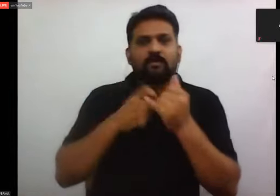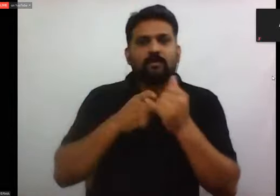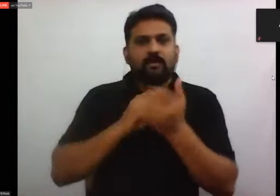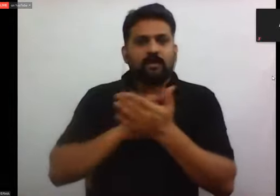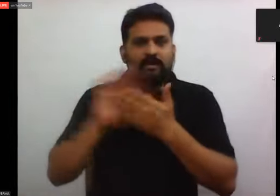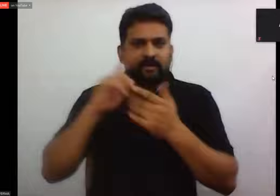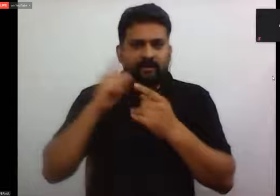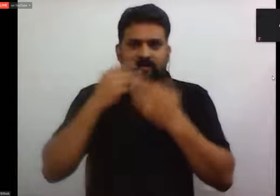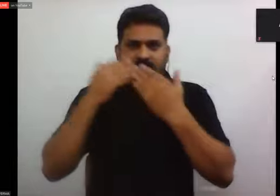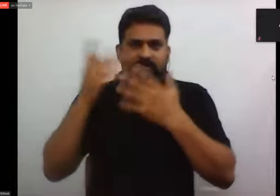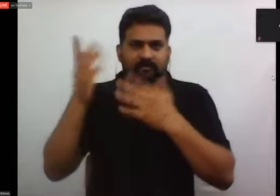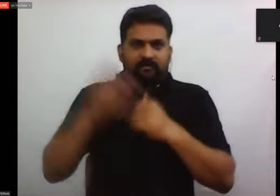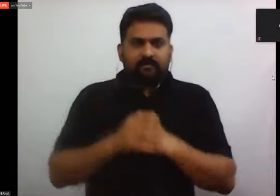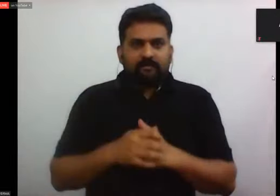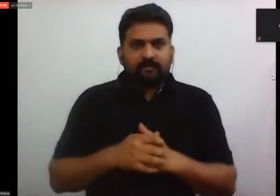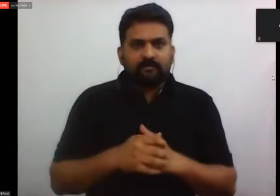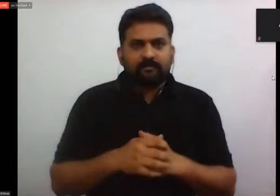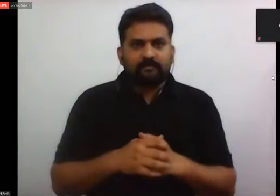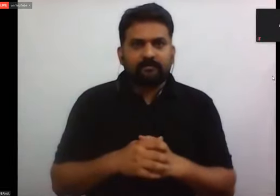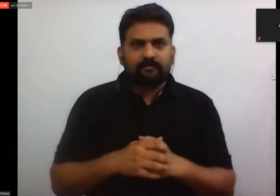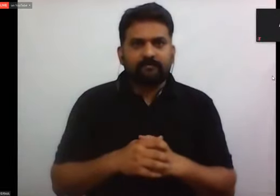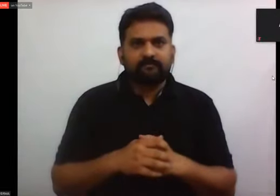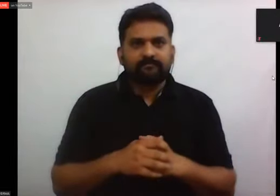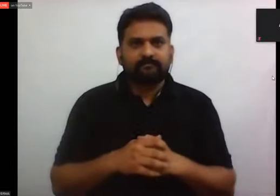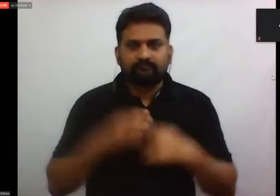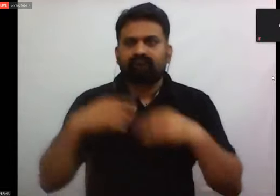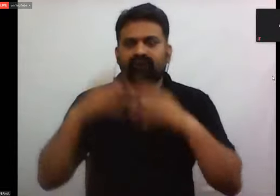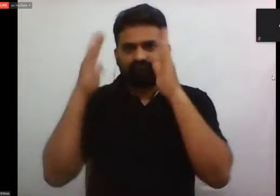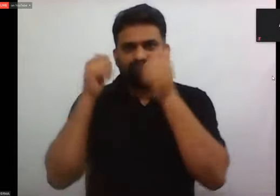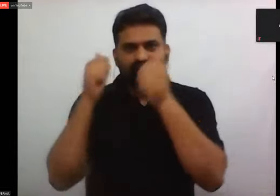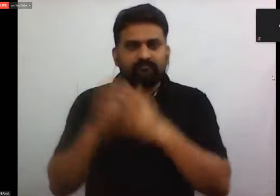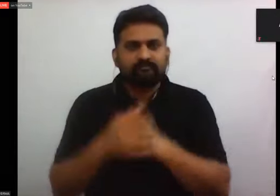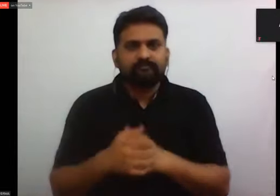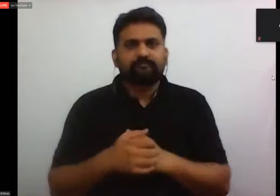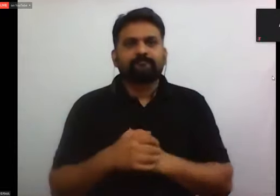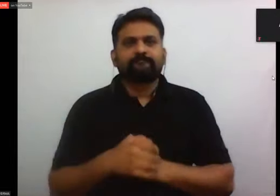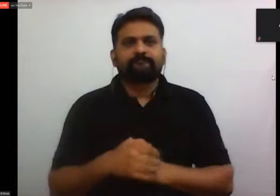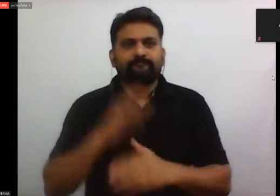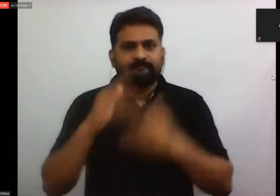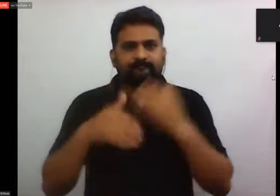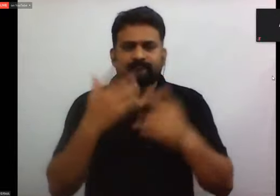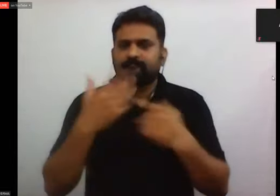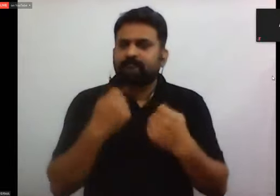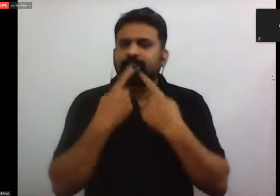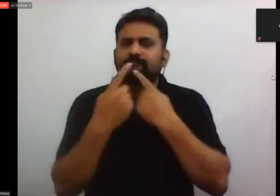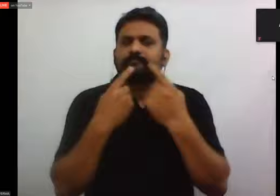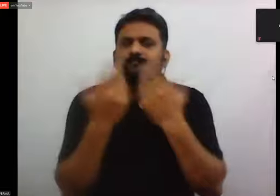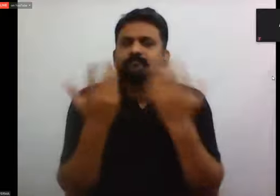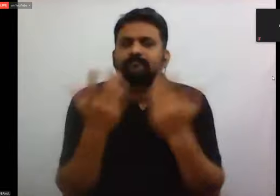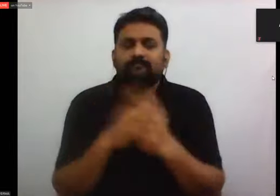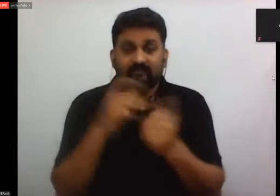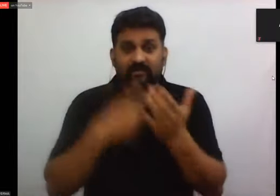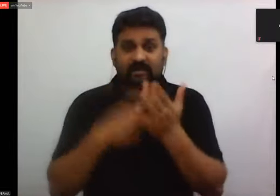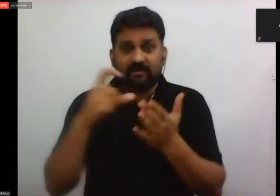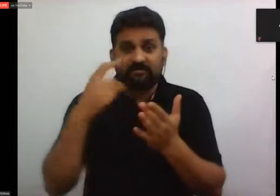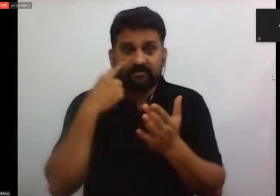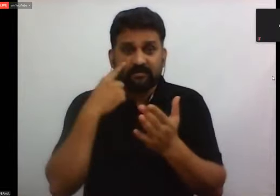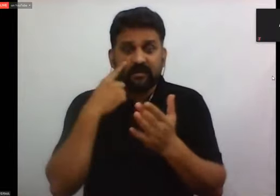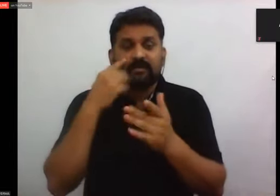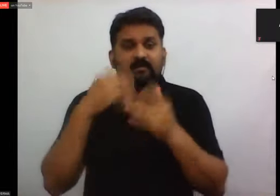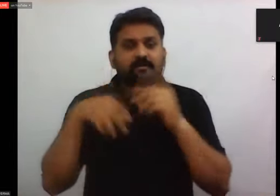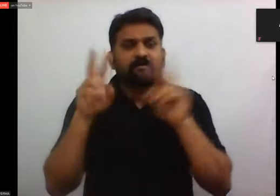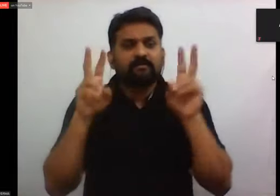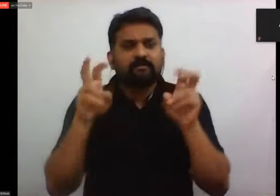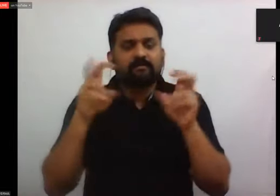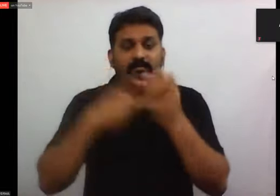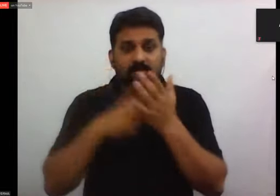थिंग्स, आई रियली अप्रिशिएट। उसके बाद मैं आपसे ये बात कर रहा था कि आरसीआई के बारे में, तो